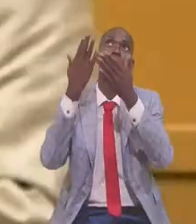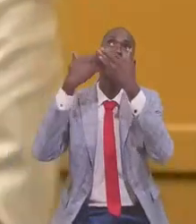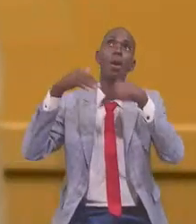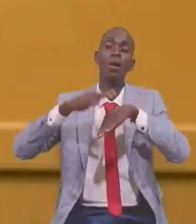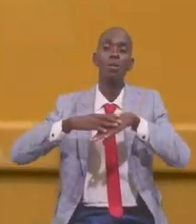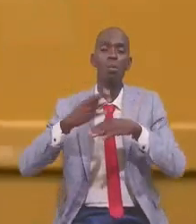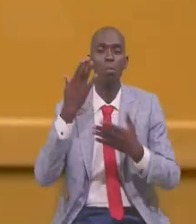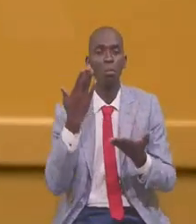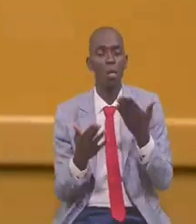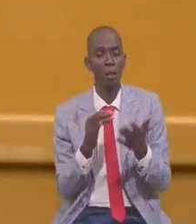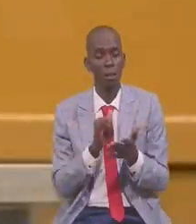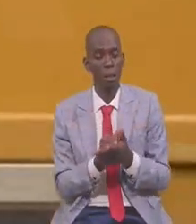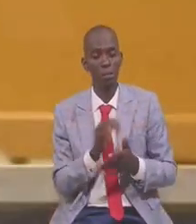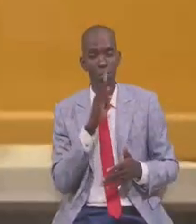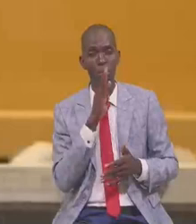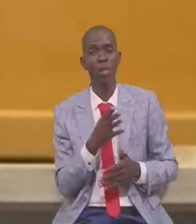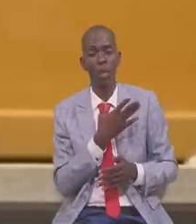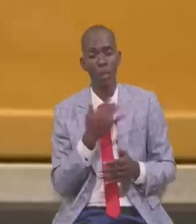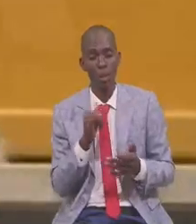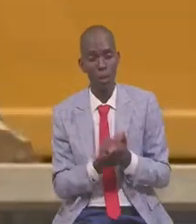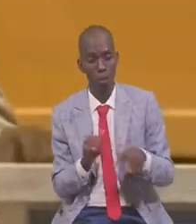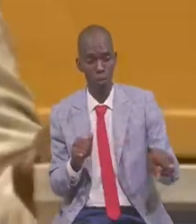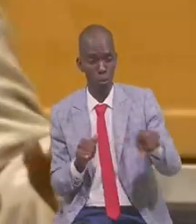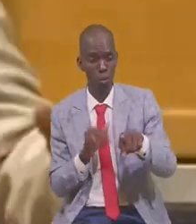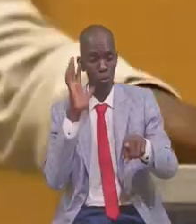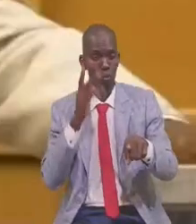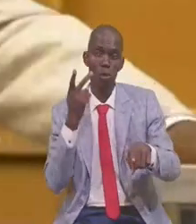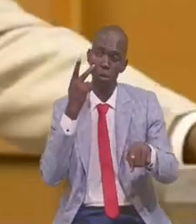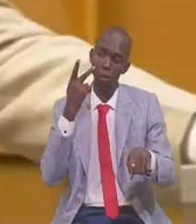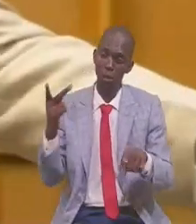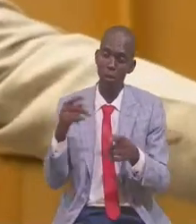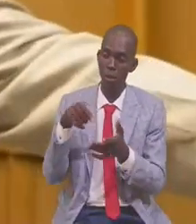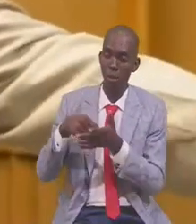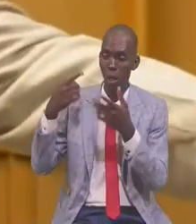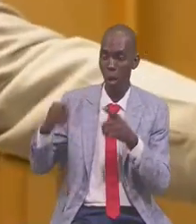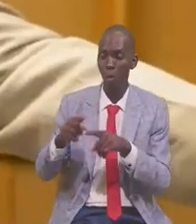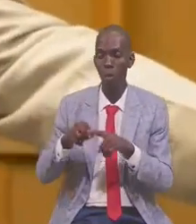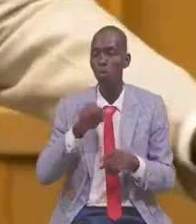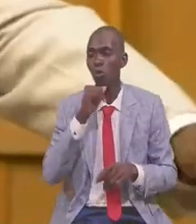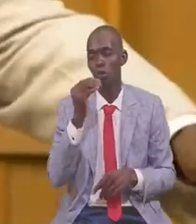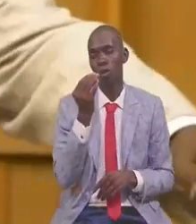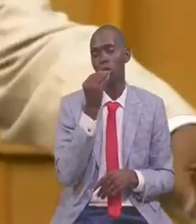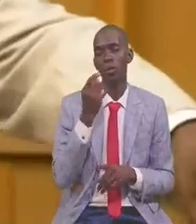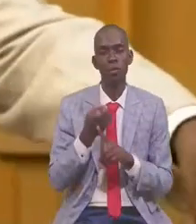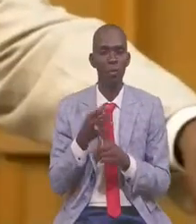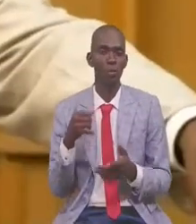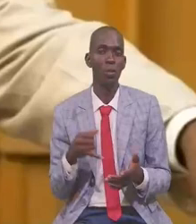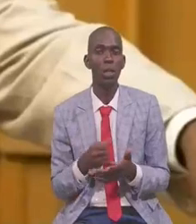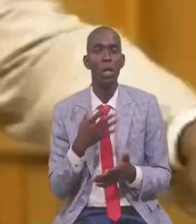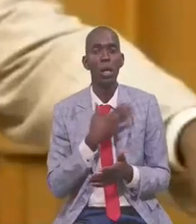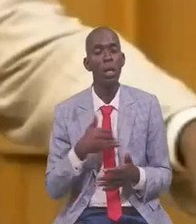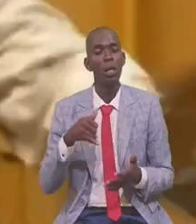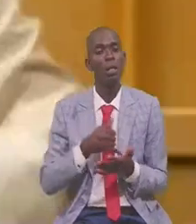cela va arriver? Il a dit, tu le verras de tes yeux, mais tu n'en mangeras pas. Et il en fut